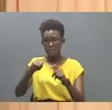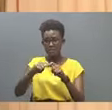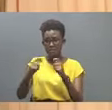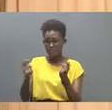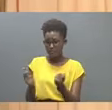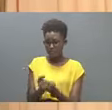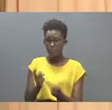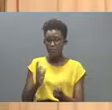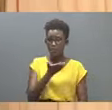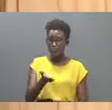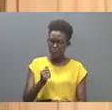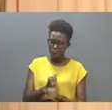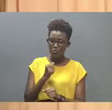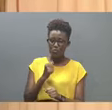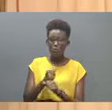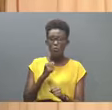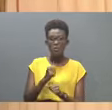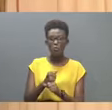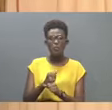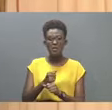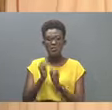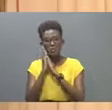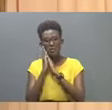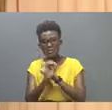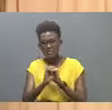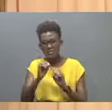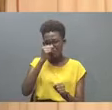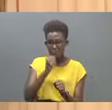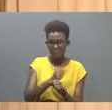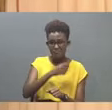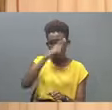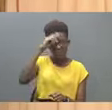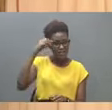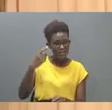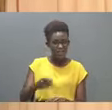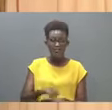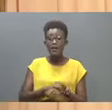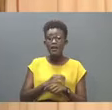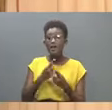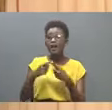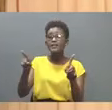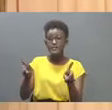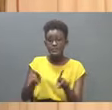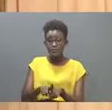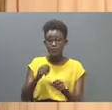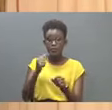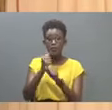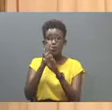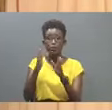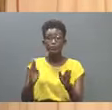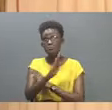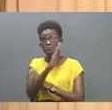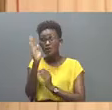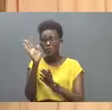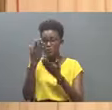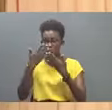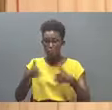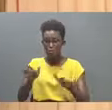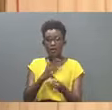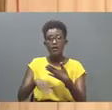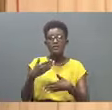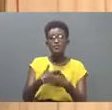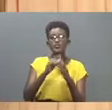notre groupe technique qui travaille sans répit et ne se repose pas. Les serviteurs de Dieu